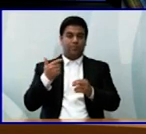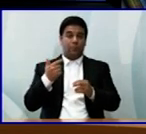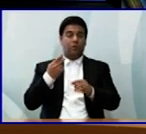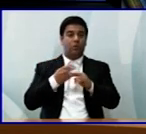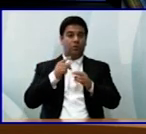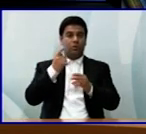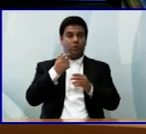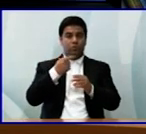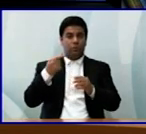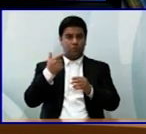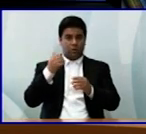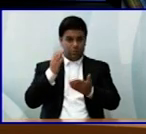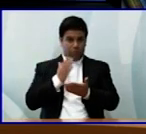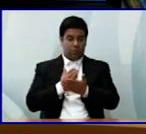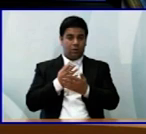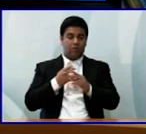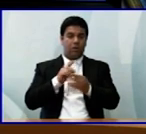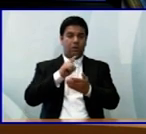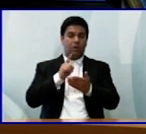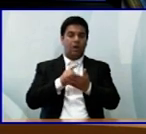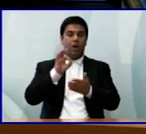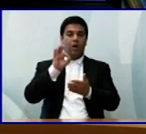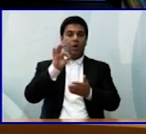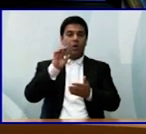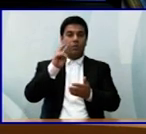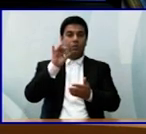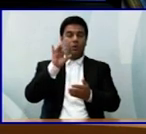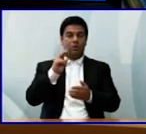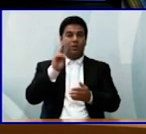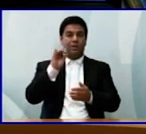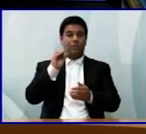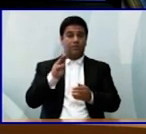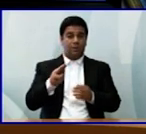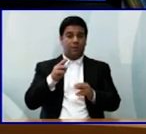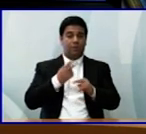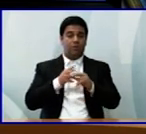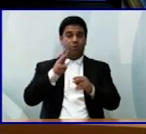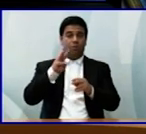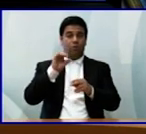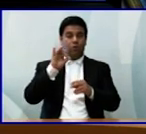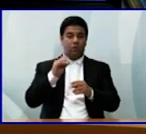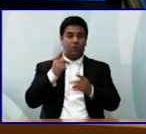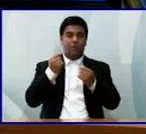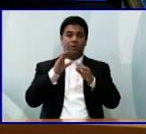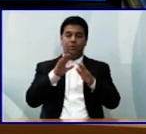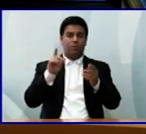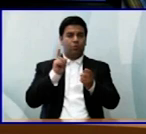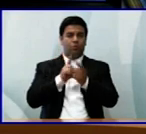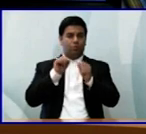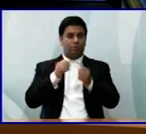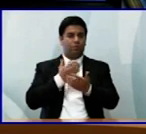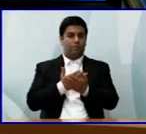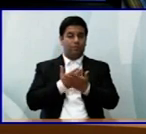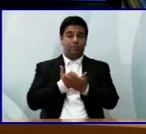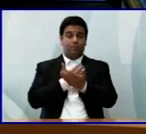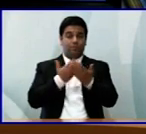bo'ladimi? Bo'lmaydi, bu absolyut qiymat. Modulni hayotda har qayerda uchratishimiz mumkin.